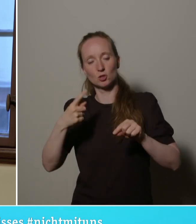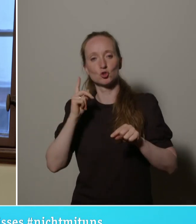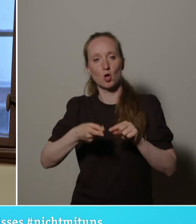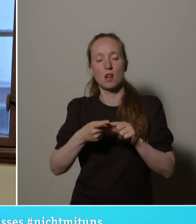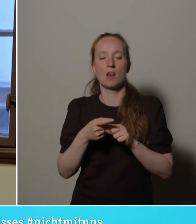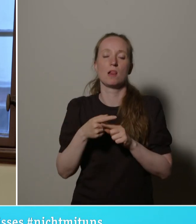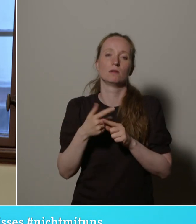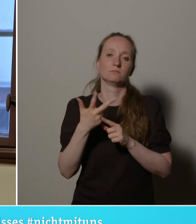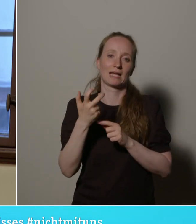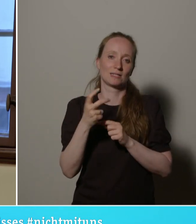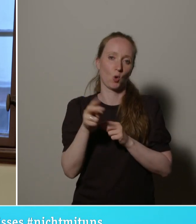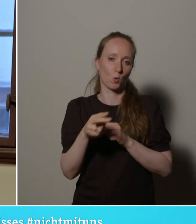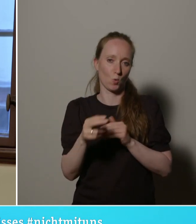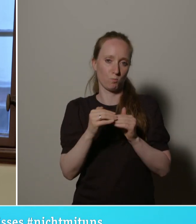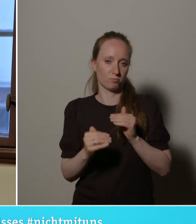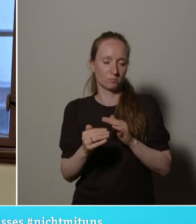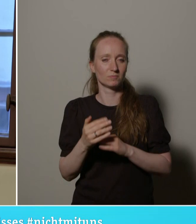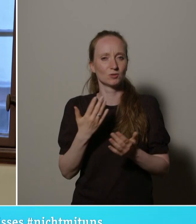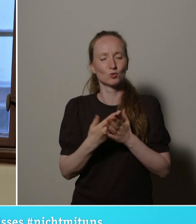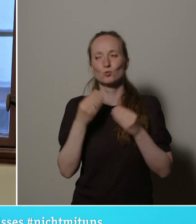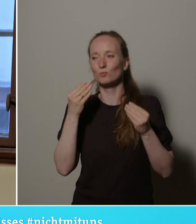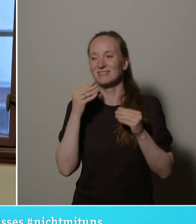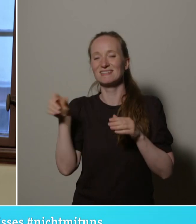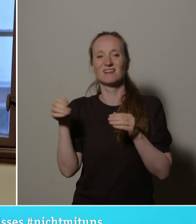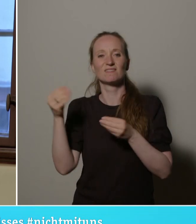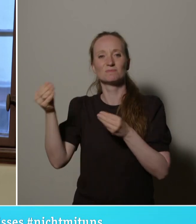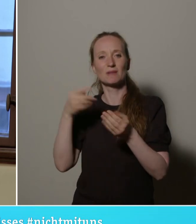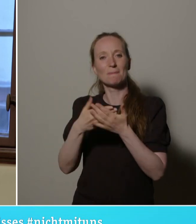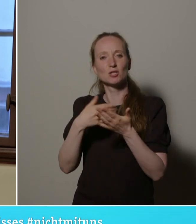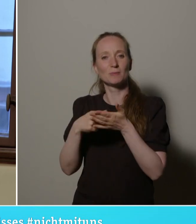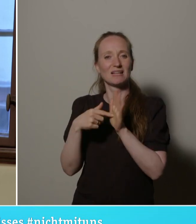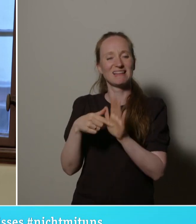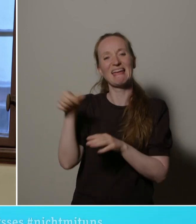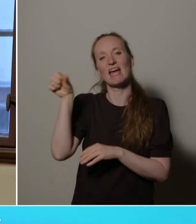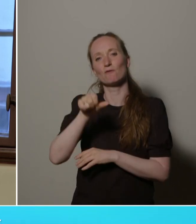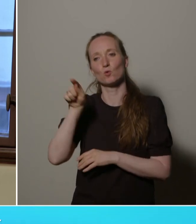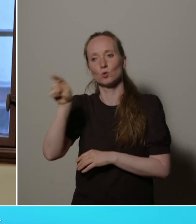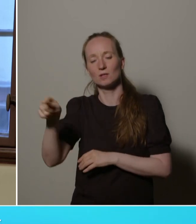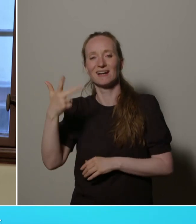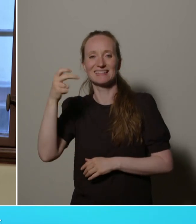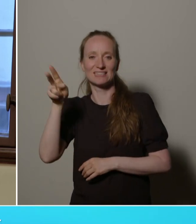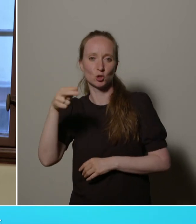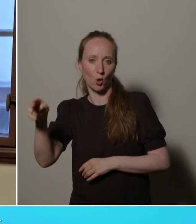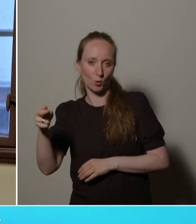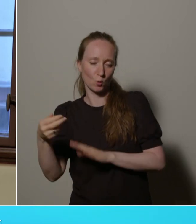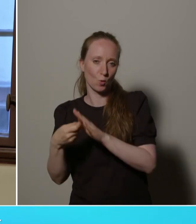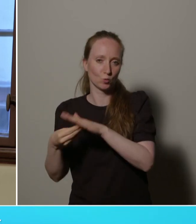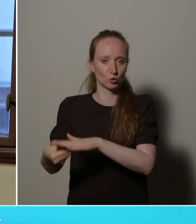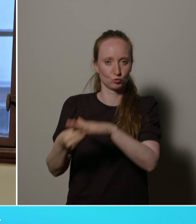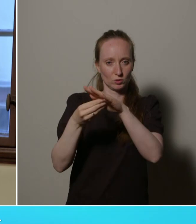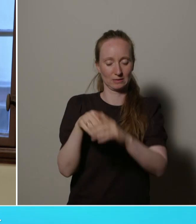Erfurt angeführt, dass Erfurt ja sogar 30 Euro unterstützen würde und Jena würde nur 15